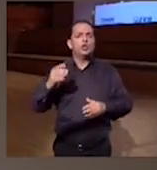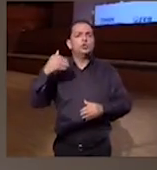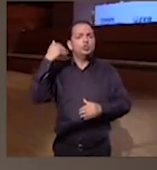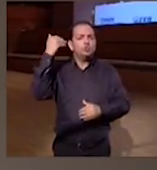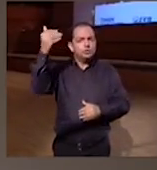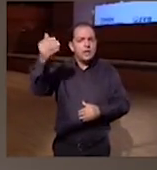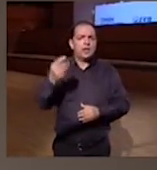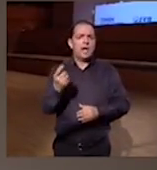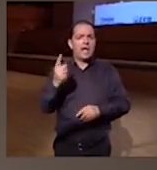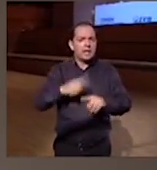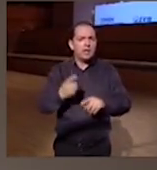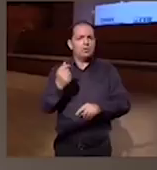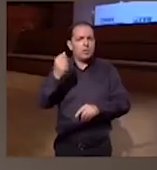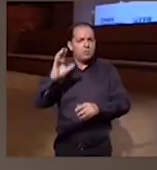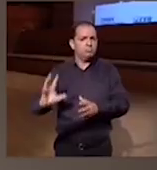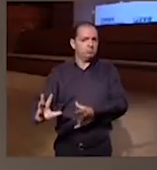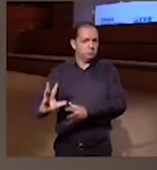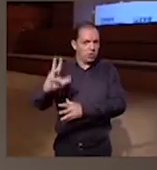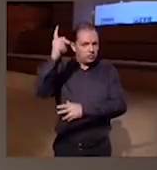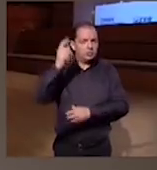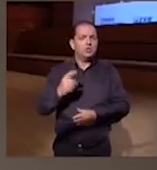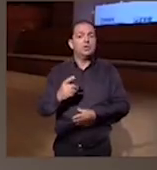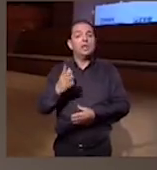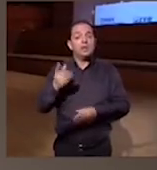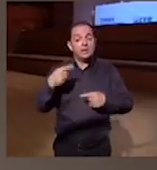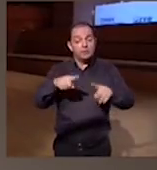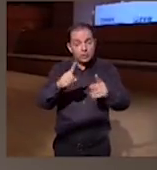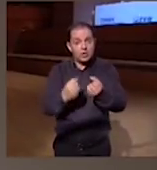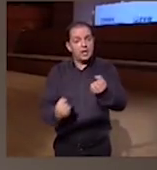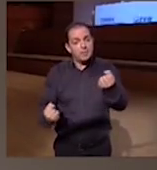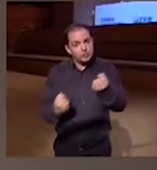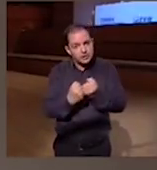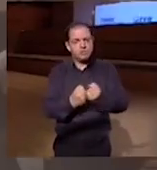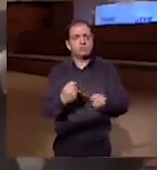μας και θα υποστηρίζει την αναπτυξιακή της δυναμική.